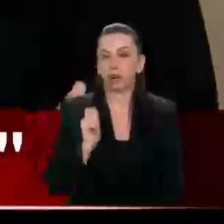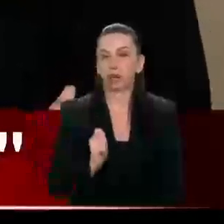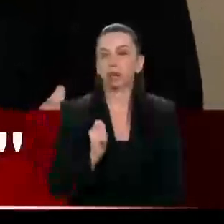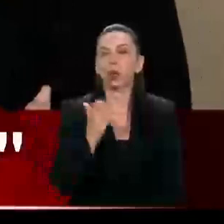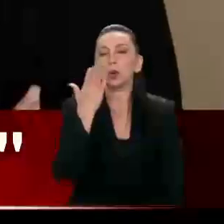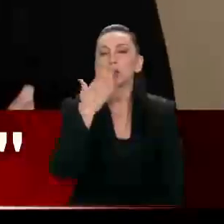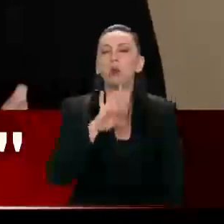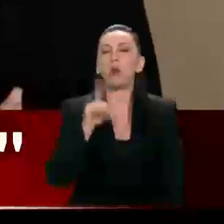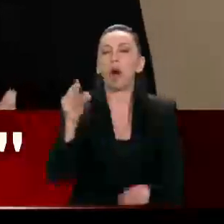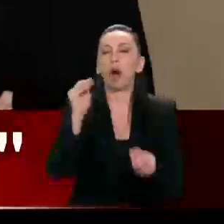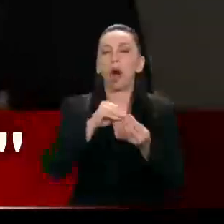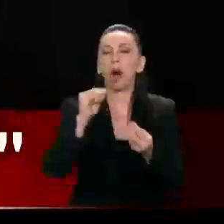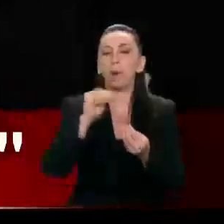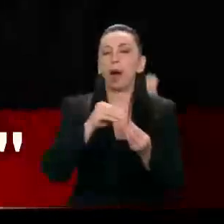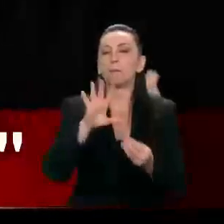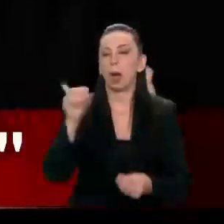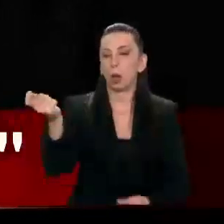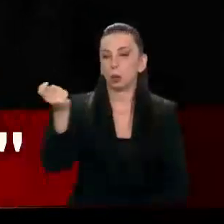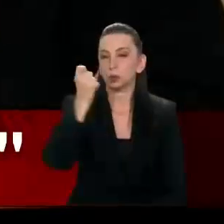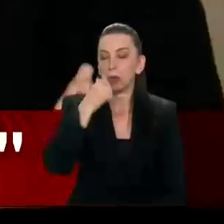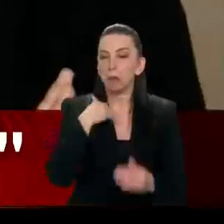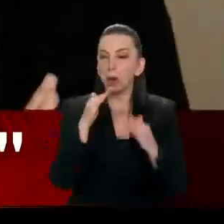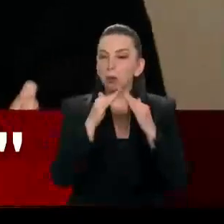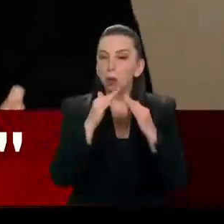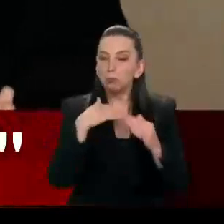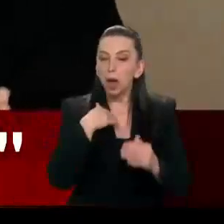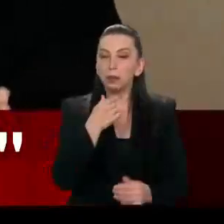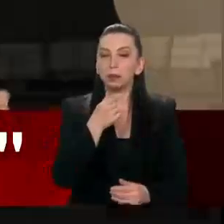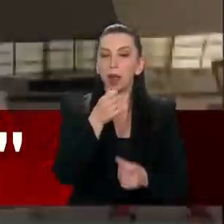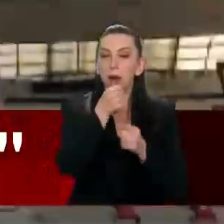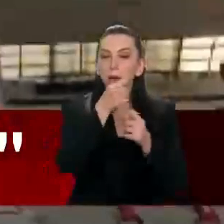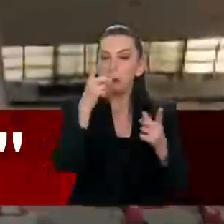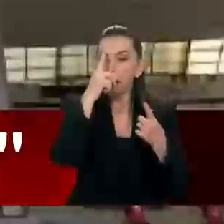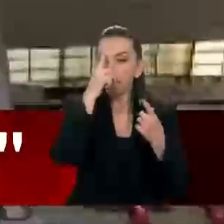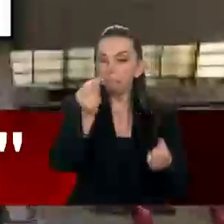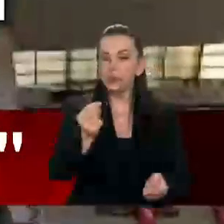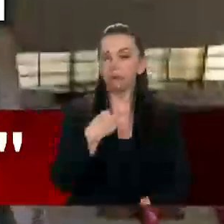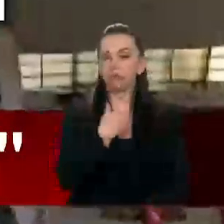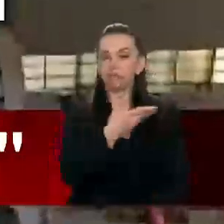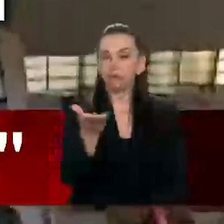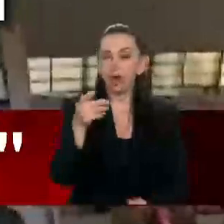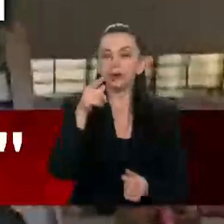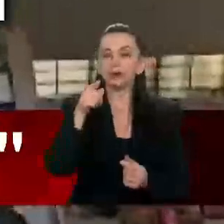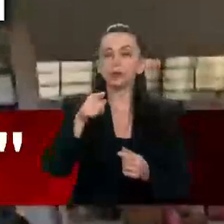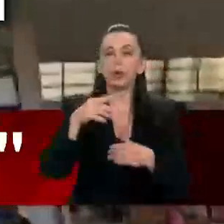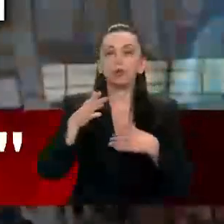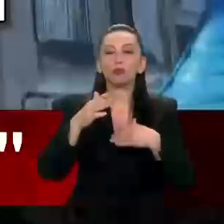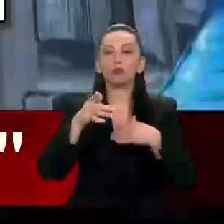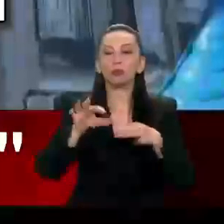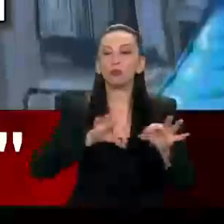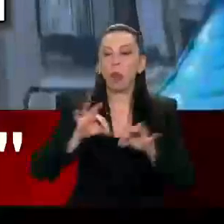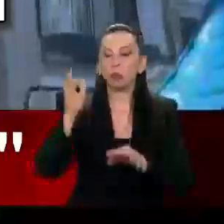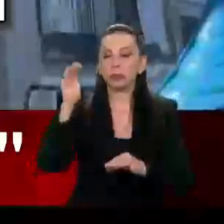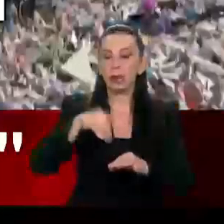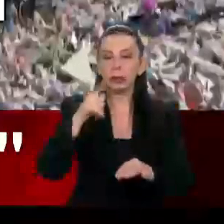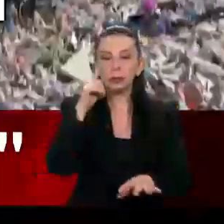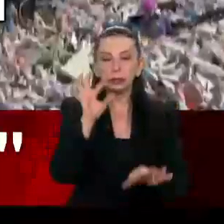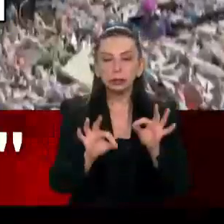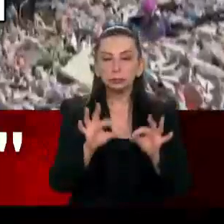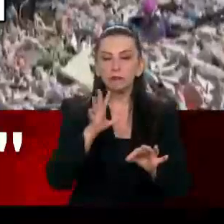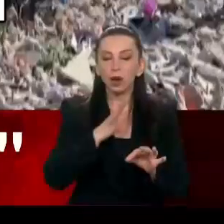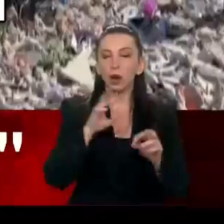Hanım abartmayın filan dedi. Komşulara da söyledim. Herkese söyledim. İddiaya göre rezidansa mühendisler geldi, inceleme yaptı.